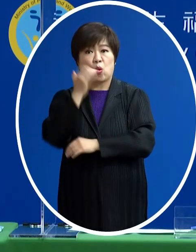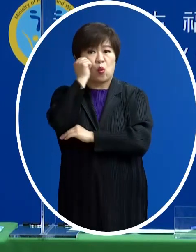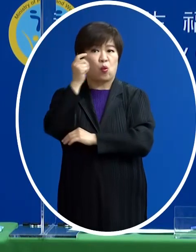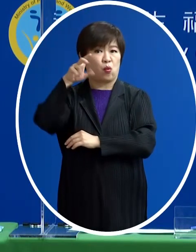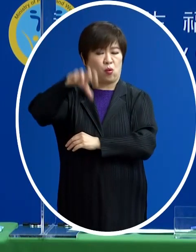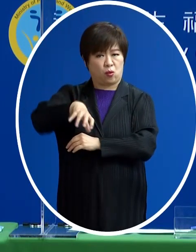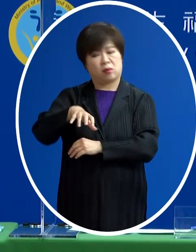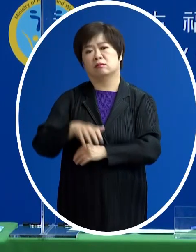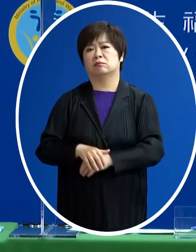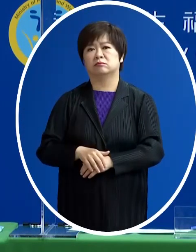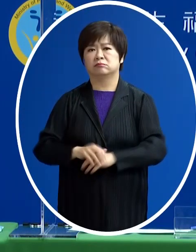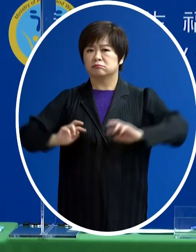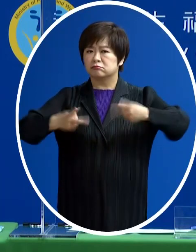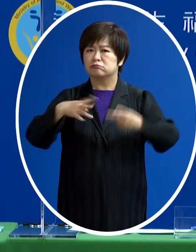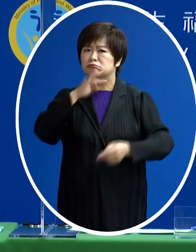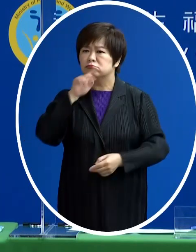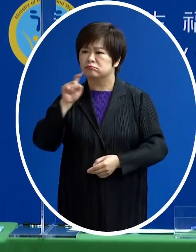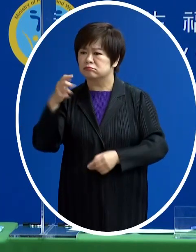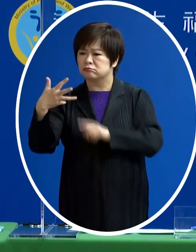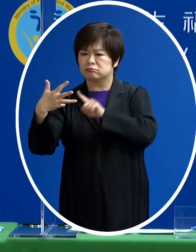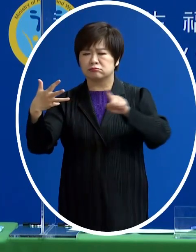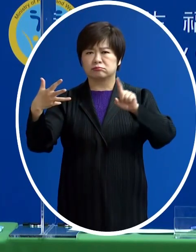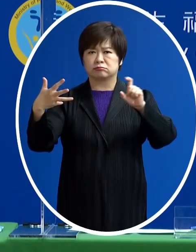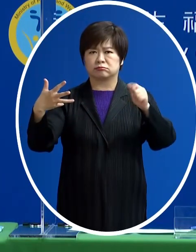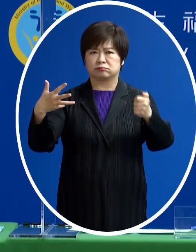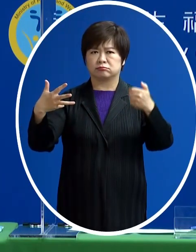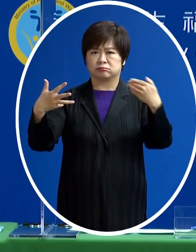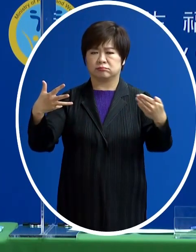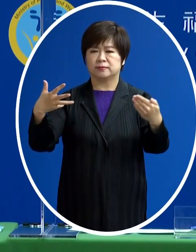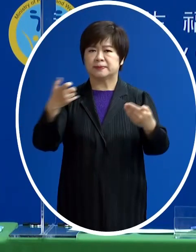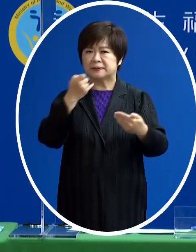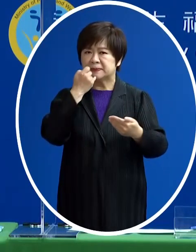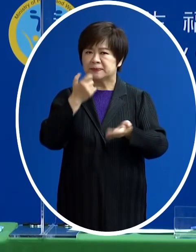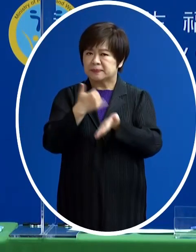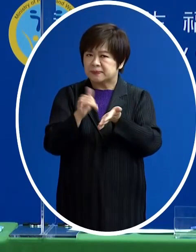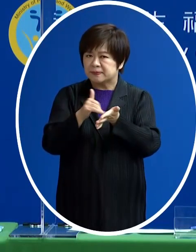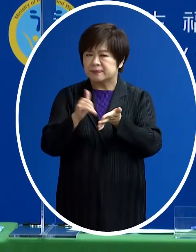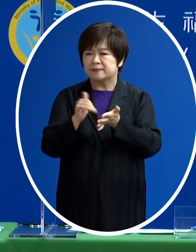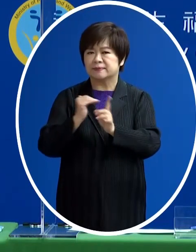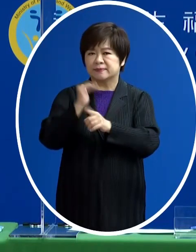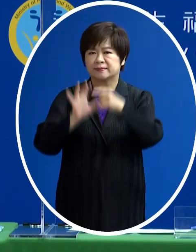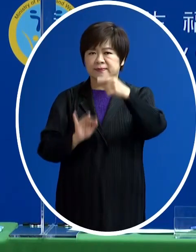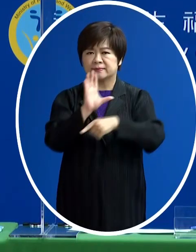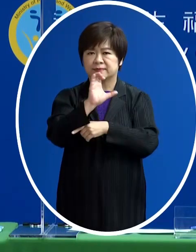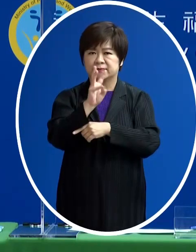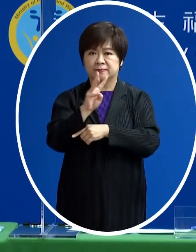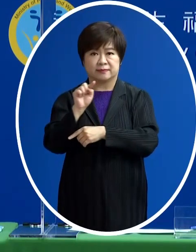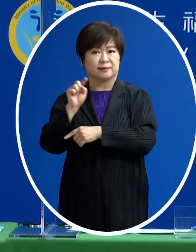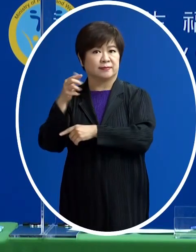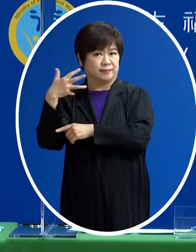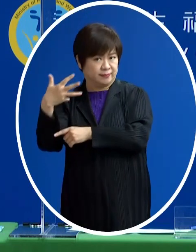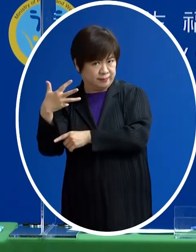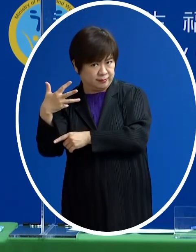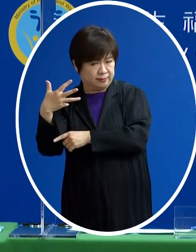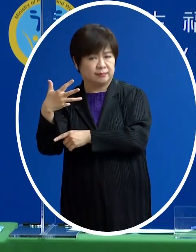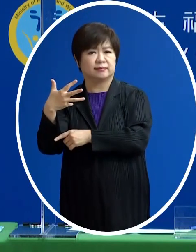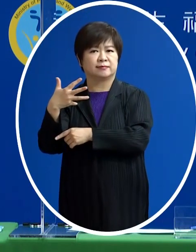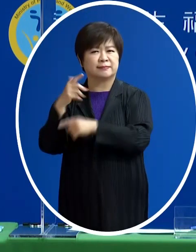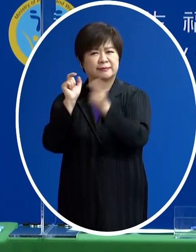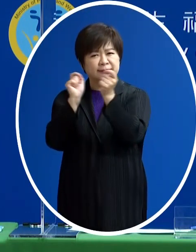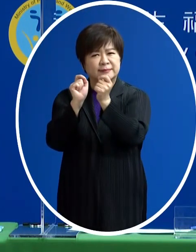如果放宽到18到59岁的话，这个分流的比例可以再提升到93.8%，就可以再提升接